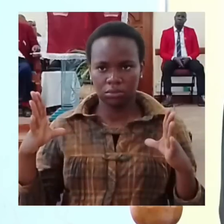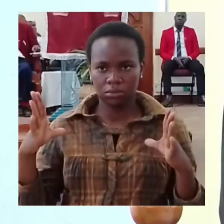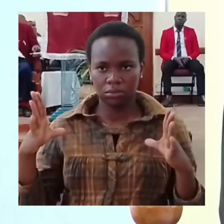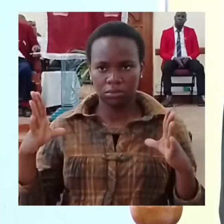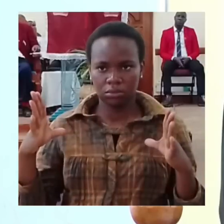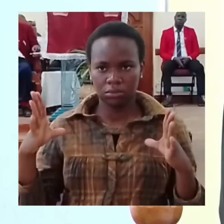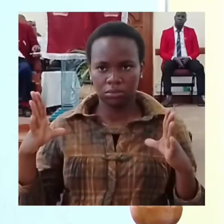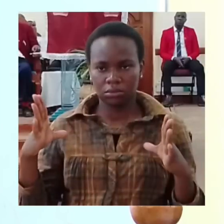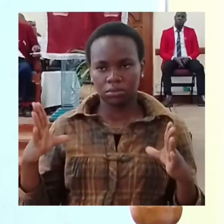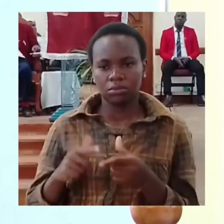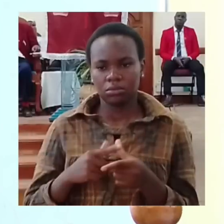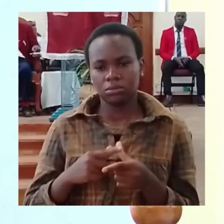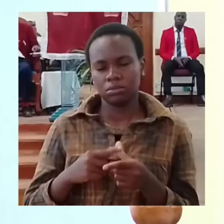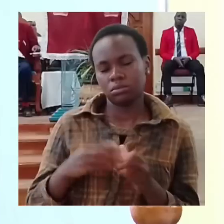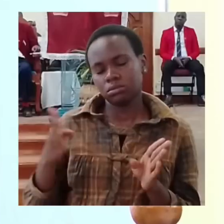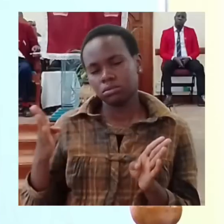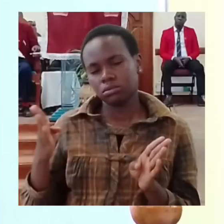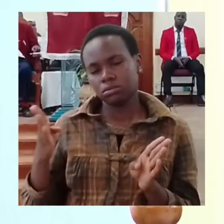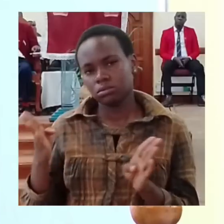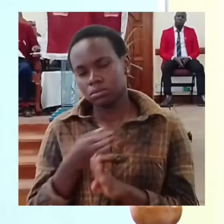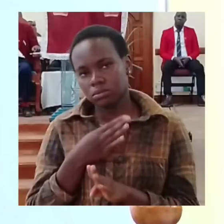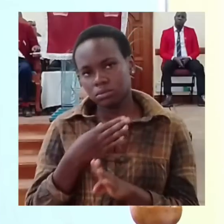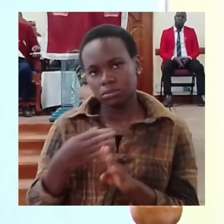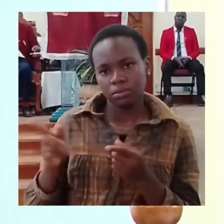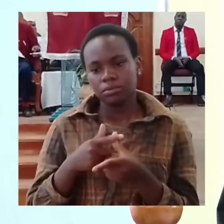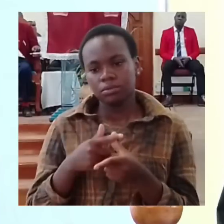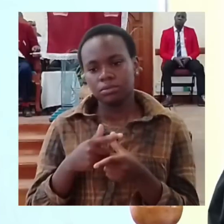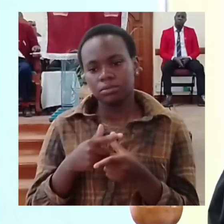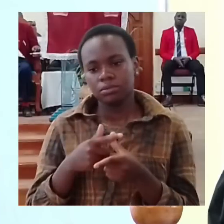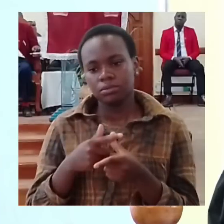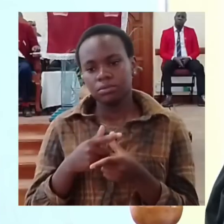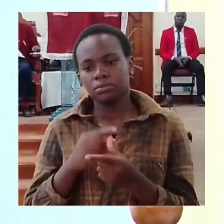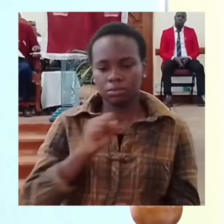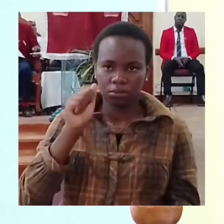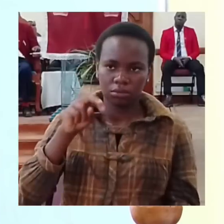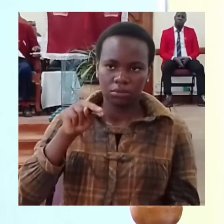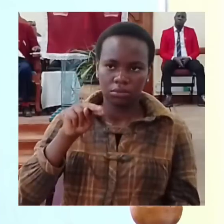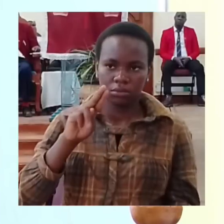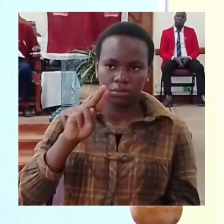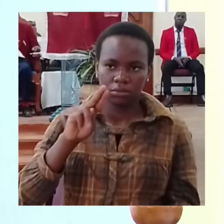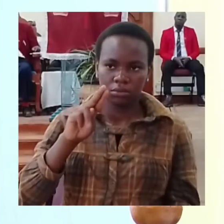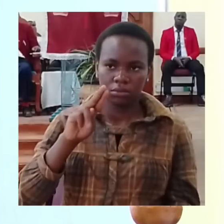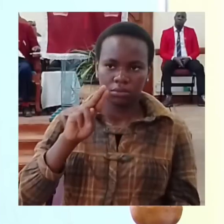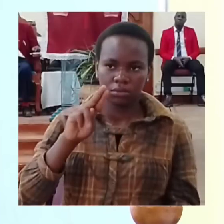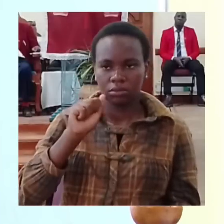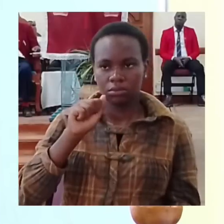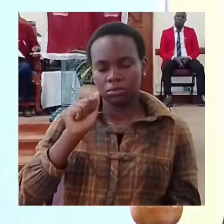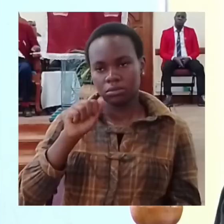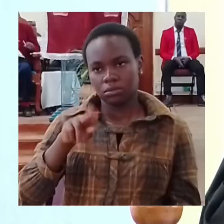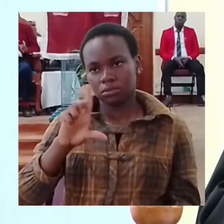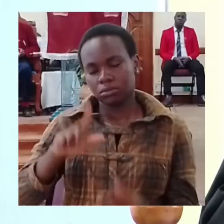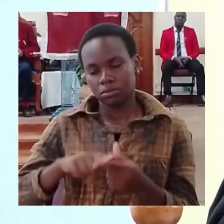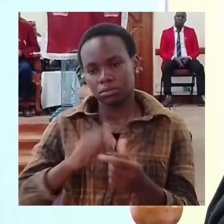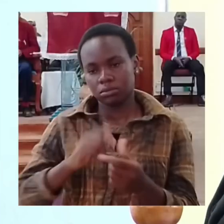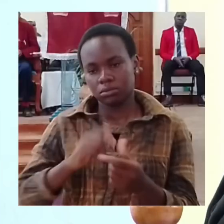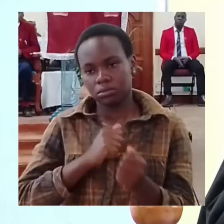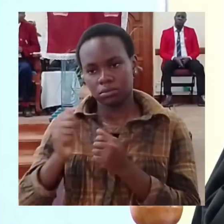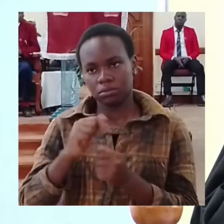rĩkĩmanyũrũragia. Na Saũlũ mũthamaki nĩ augĩte atĩ kũngĩoneka mũndũ ona ũmwe ũkũhũrana na kĩmũndũ kĩrĩa,